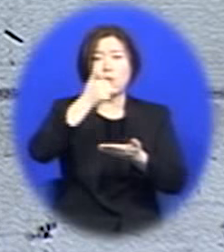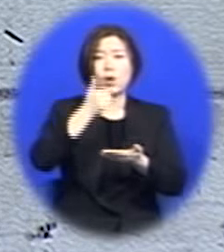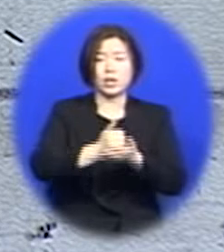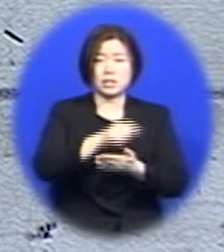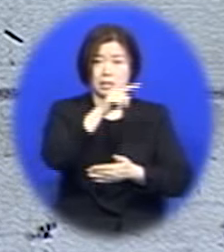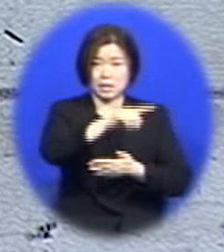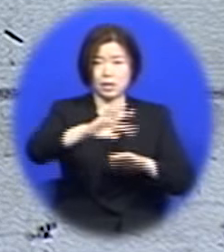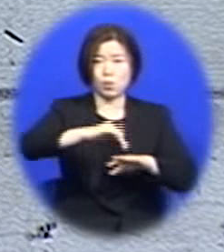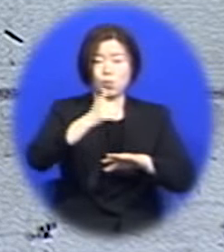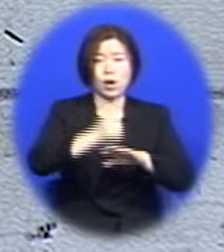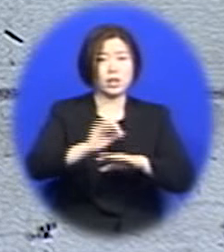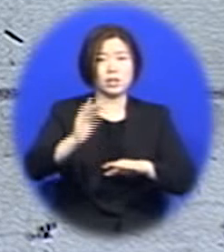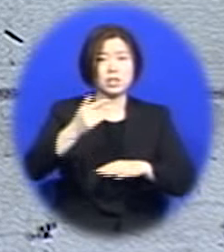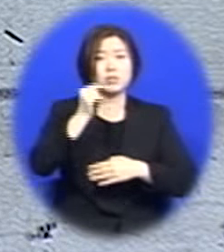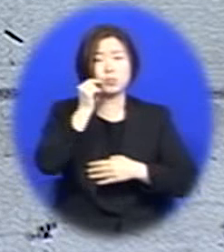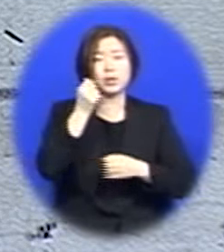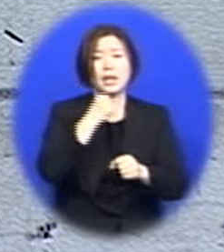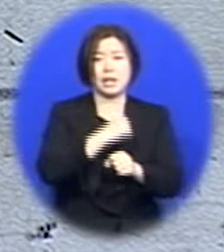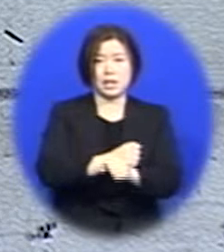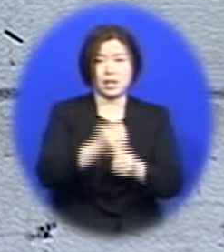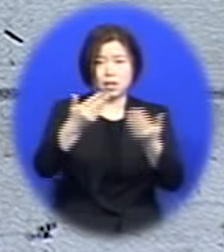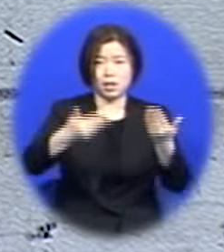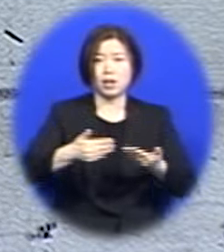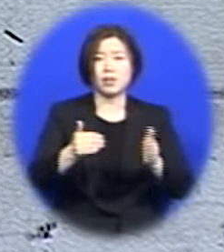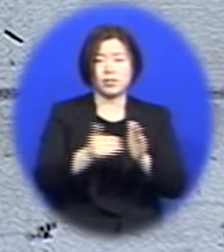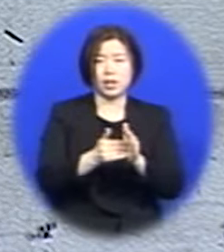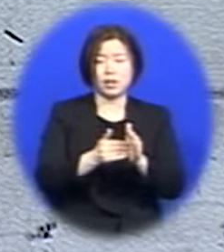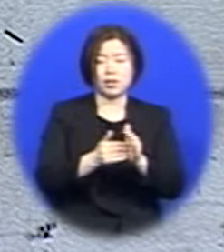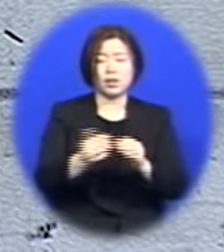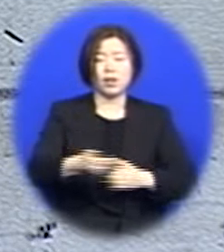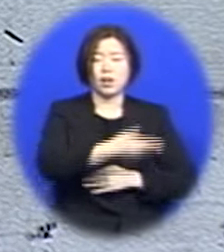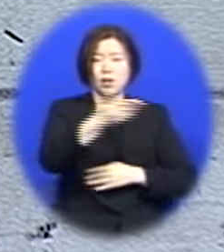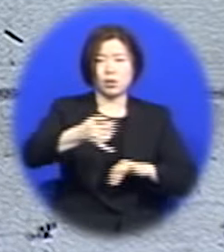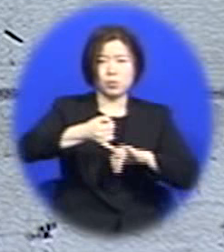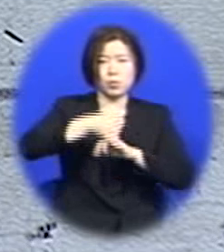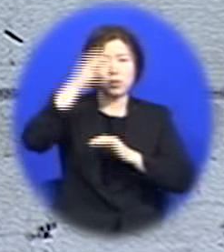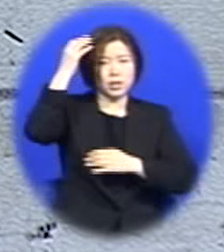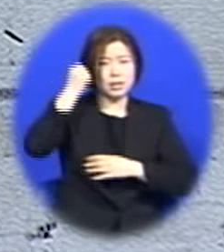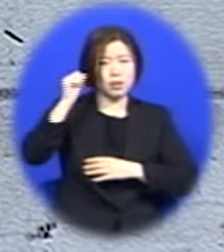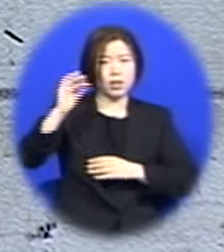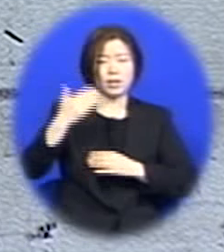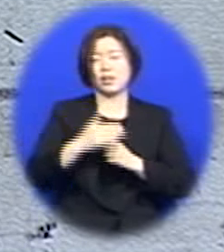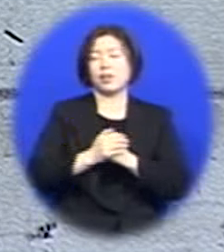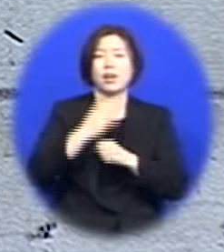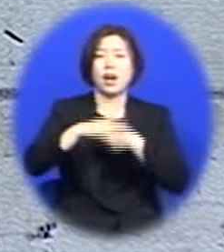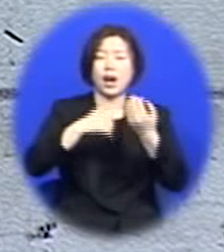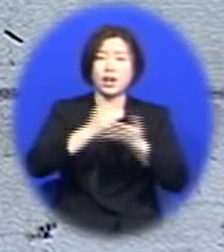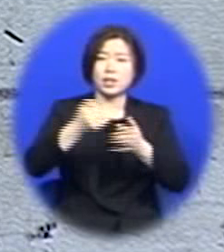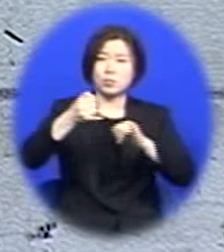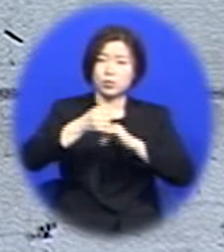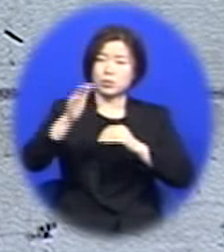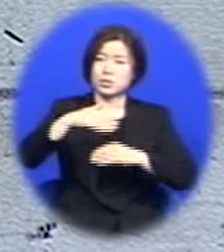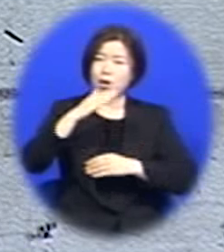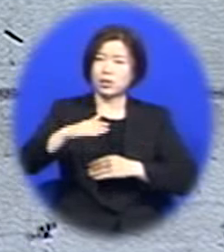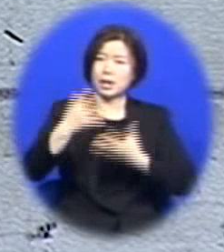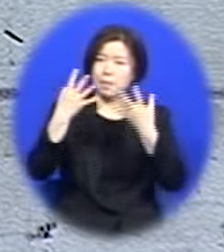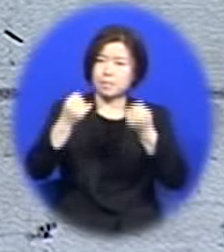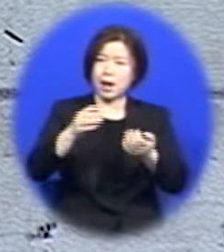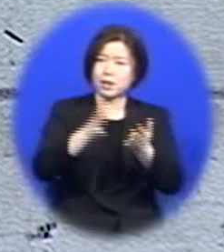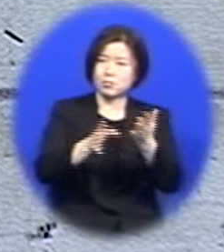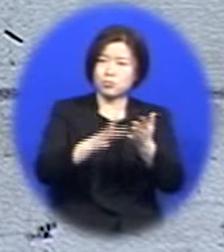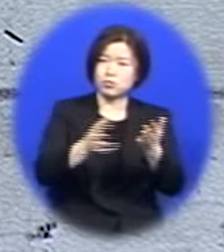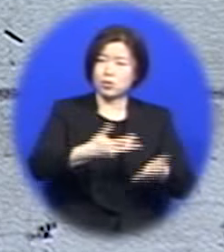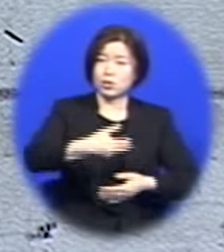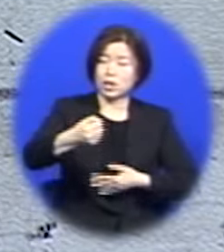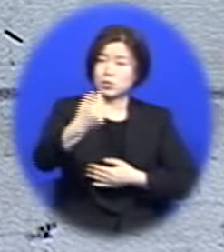못하게 하셨나이다. 여러분, 명심해야 됩니다. 하나님은 절대로 많은 재물을 가지고 온다고 해서